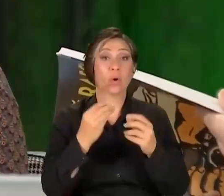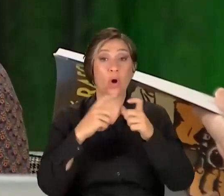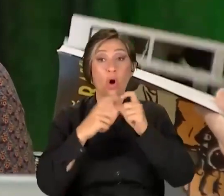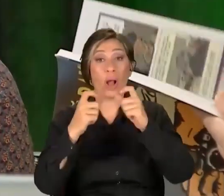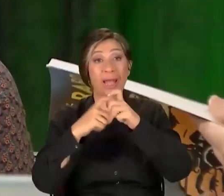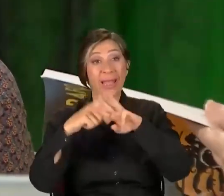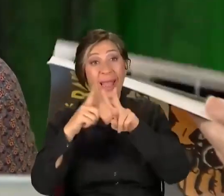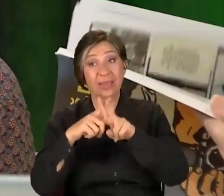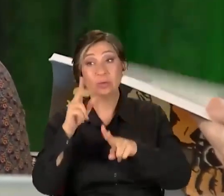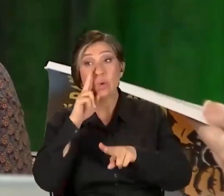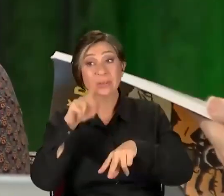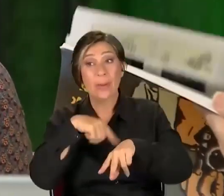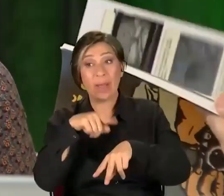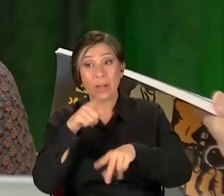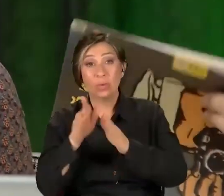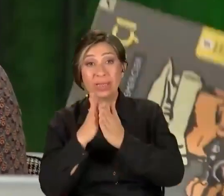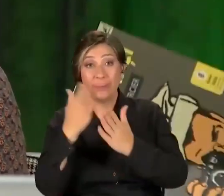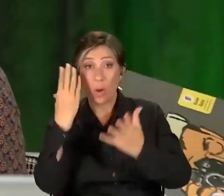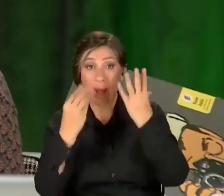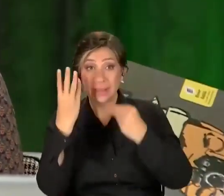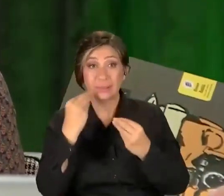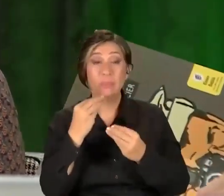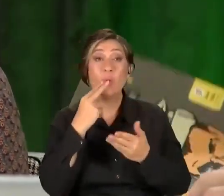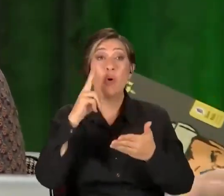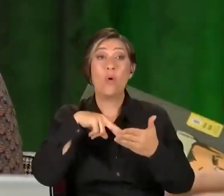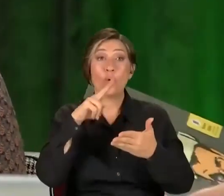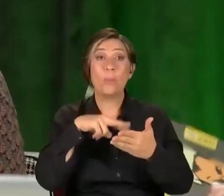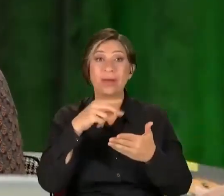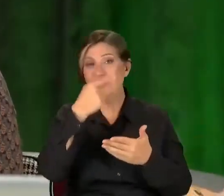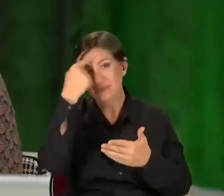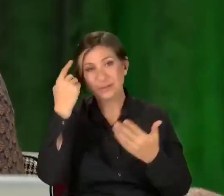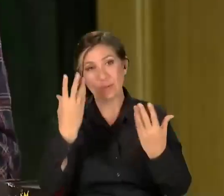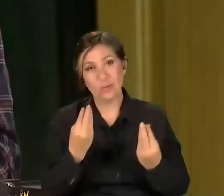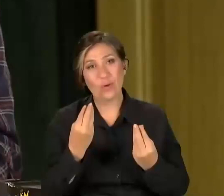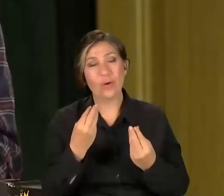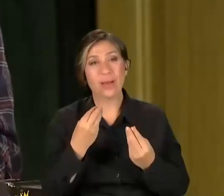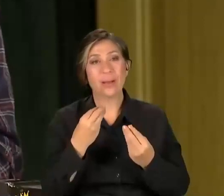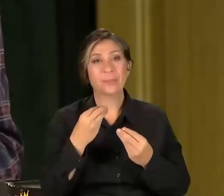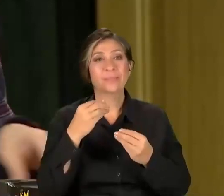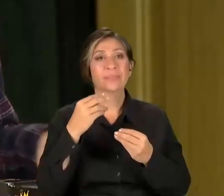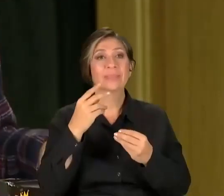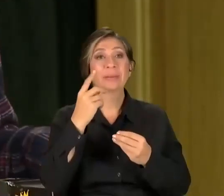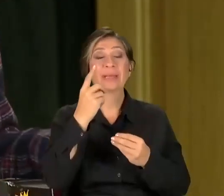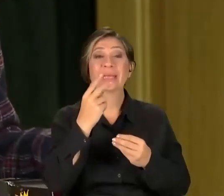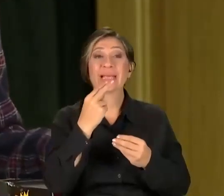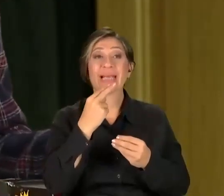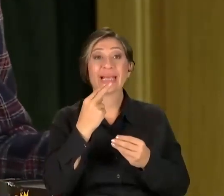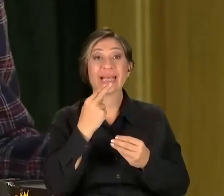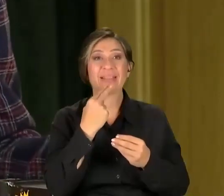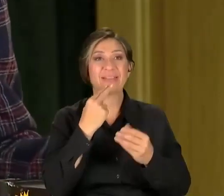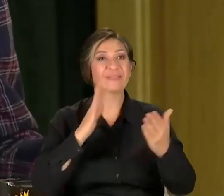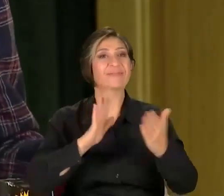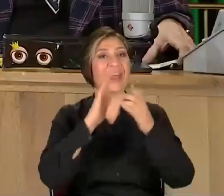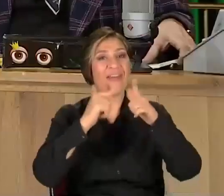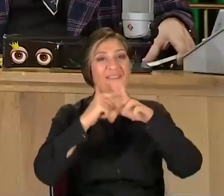Gauguin'in ömrünün son yıllarını bu kitapla öğrendim açıkçası. Bir okuma fırsatı da oluyor. Yani feminizmle ilgili bir kitap çevirdim mesela. Aa.